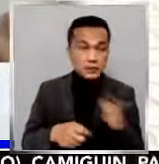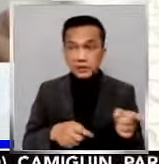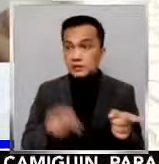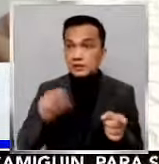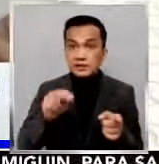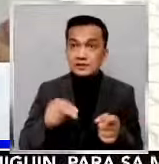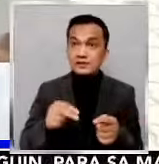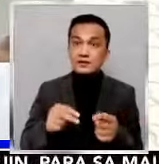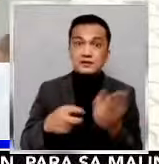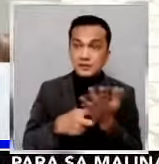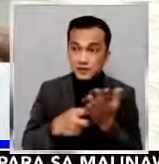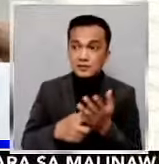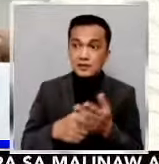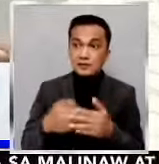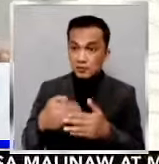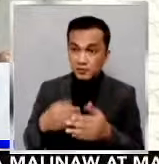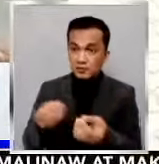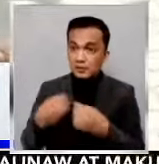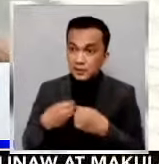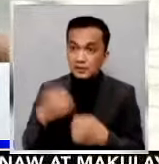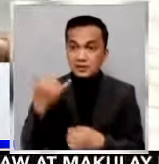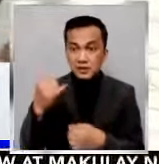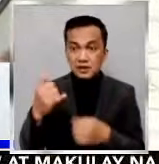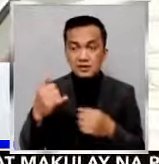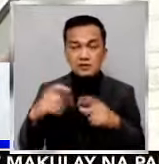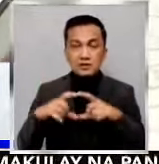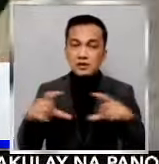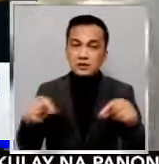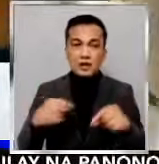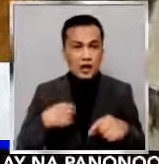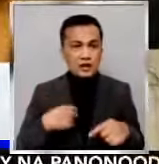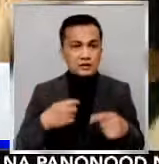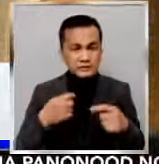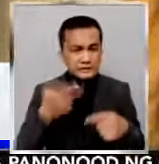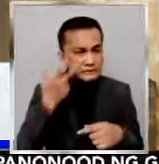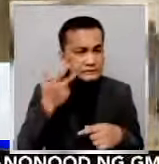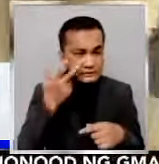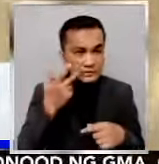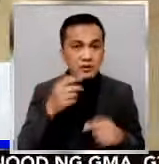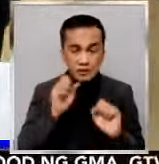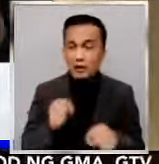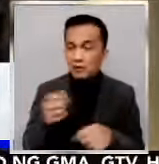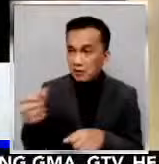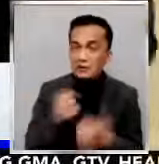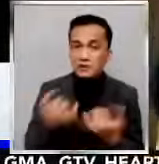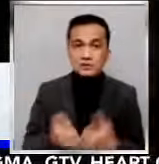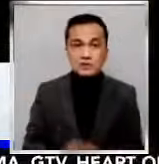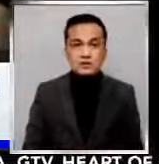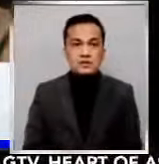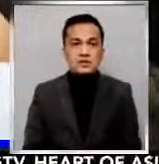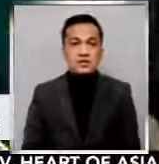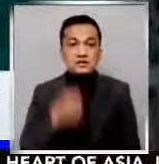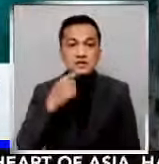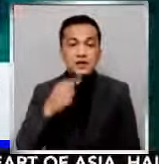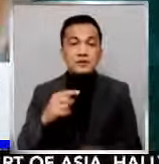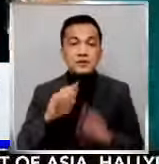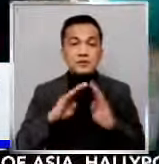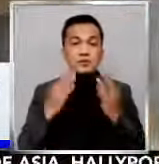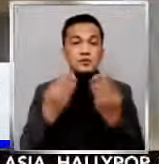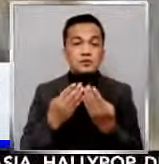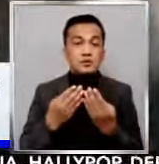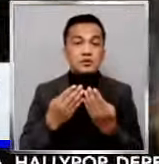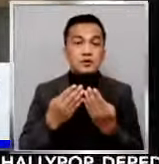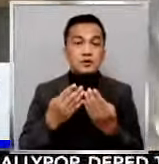bigyan ng yellow card. So, nagbabakasakali pa rin po kami makakuha ngayon. Sabi ng Bureau of Quarantine, hindi naman kailangan ticket lang ang